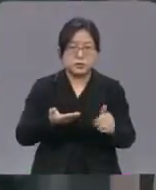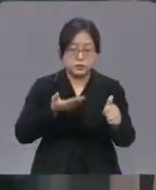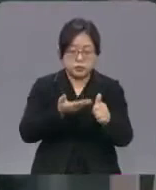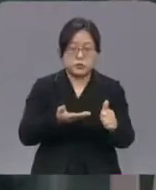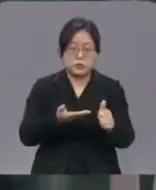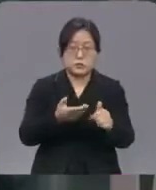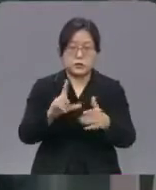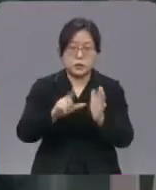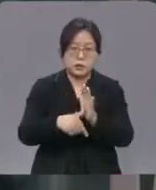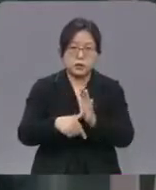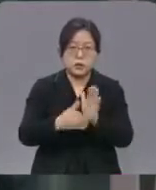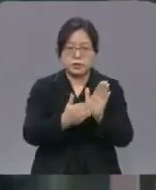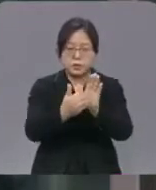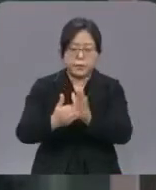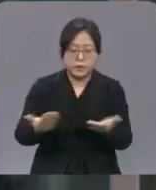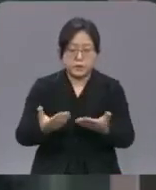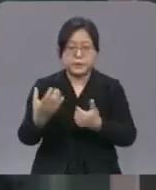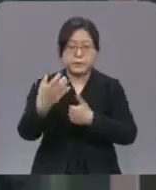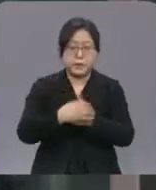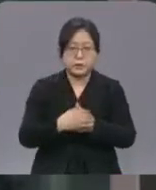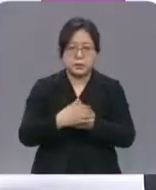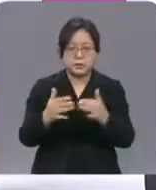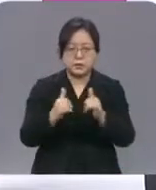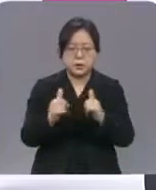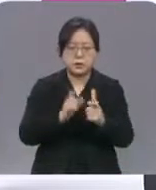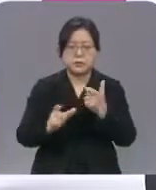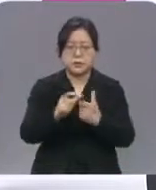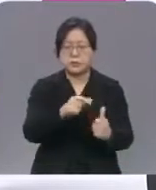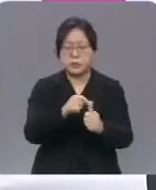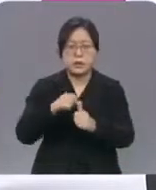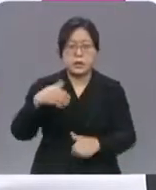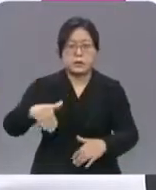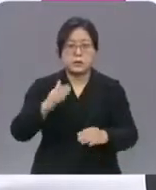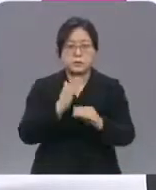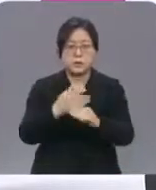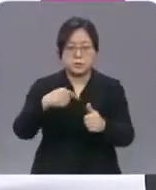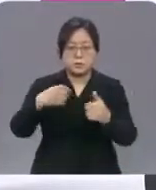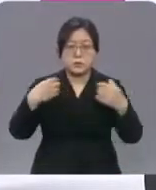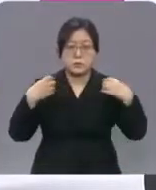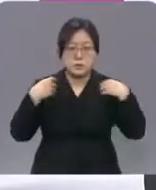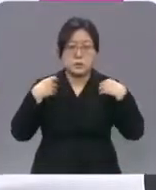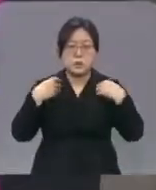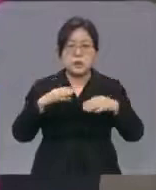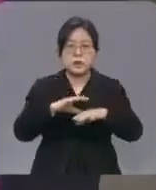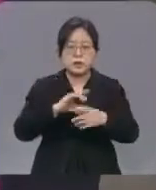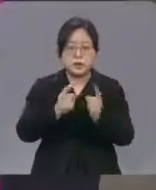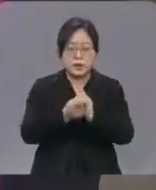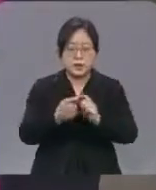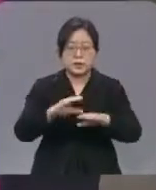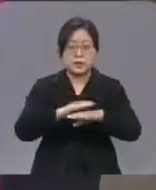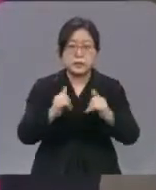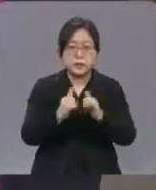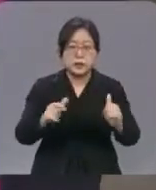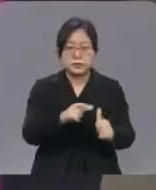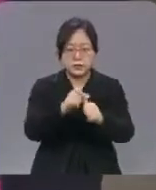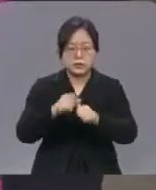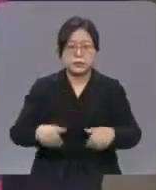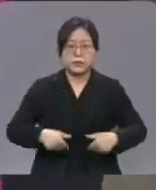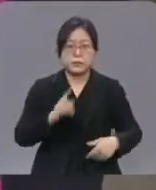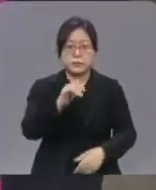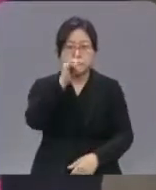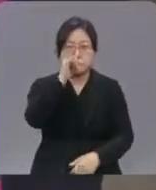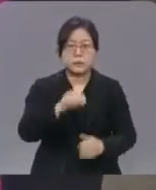방역 업무까지 더해졌지만 충원이 이루어지지 않고 있다면서 교육당국이 대체 인력 채용에 나서야 한다고